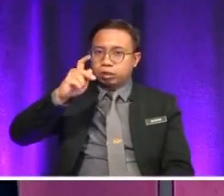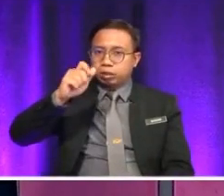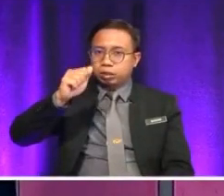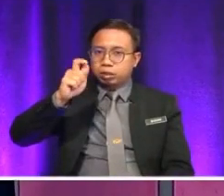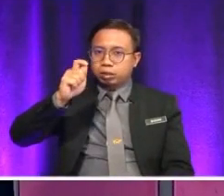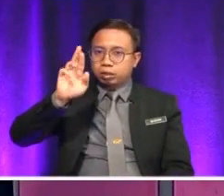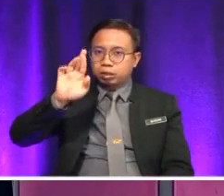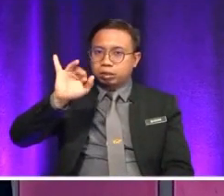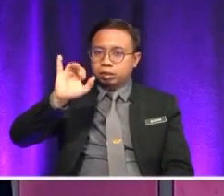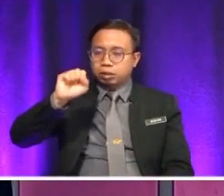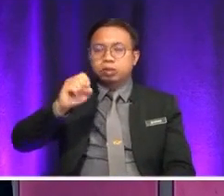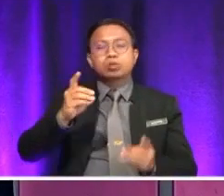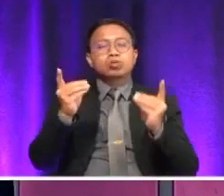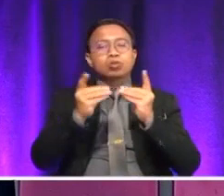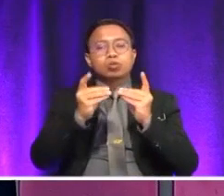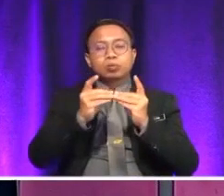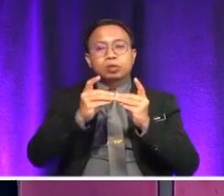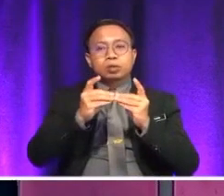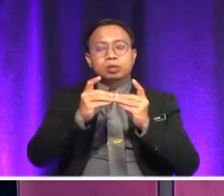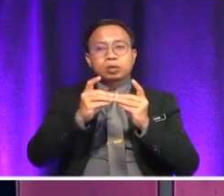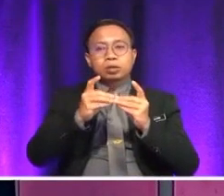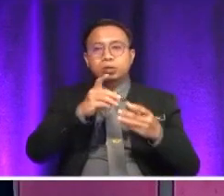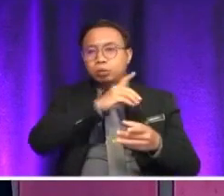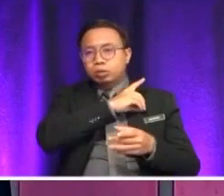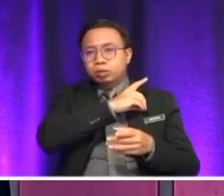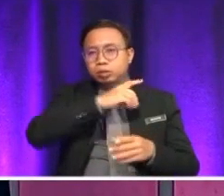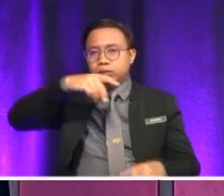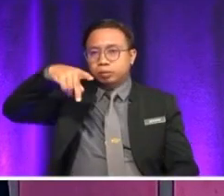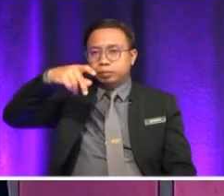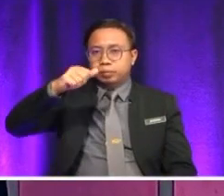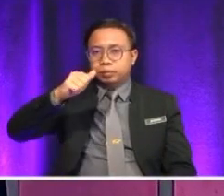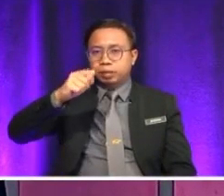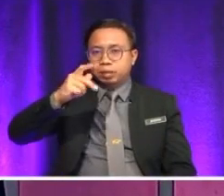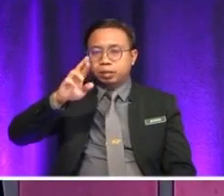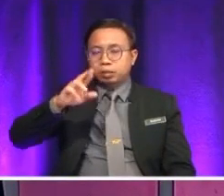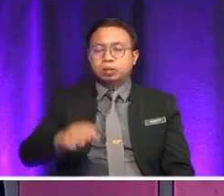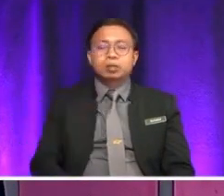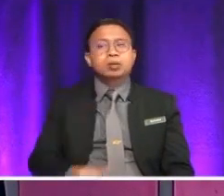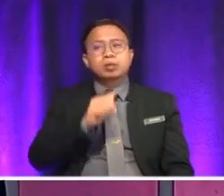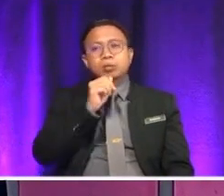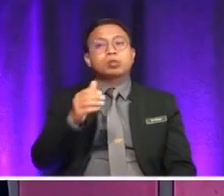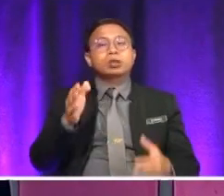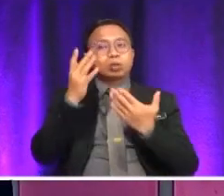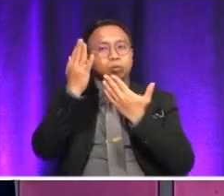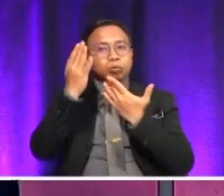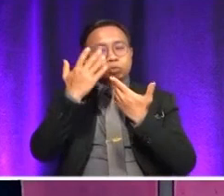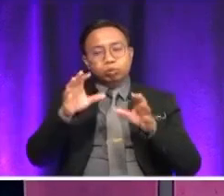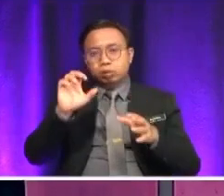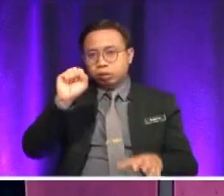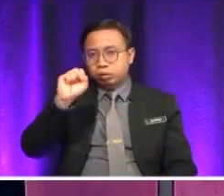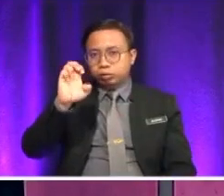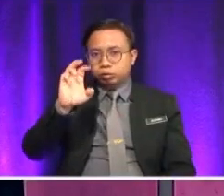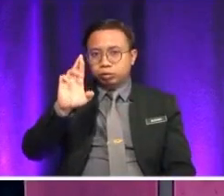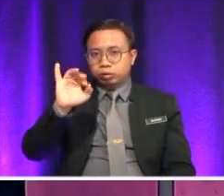jumpa rawatan pakar. Sebenarnya rawatan pakar ni bukan kita nak tunggu dah orang kata serious. Dah serius baru nak pergi. Okay, ini pun boleh juga